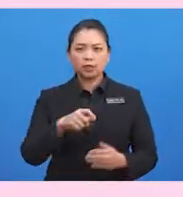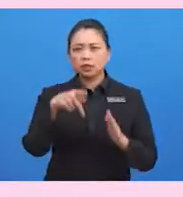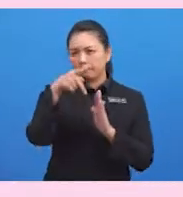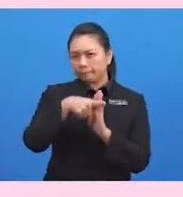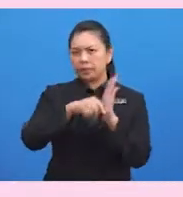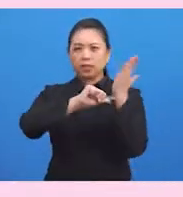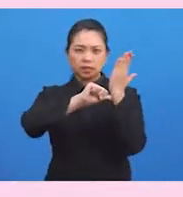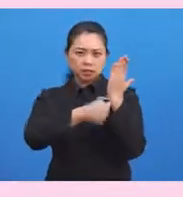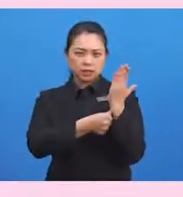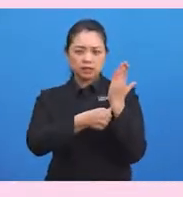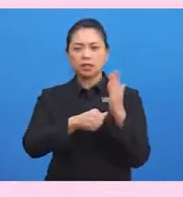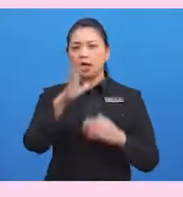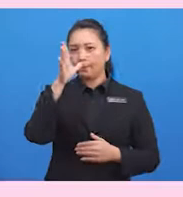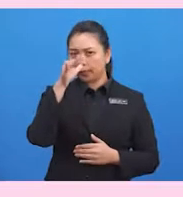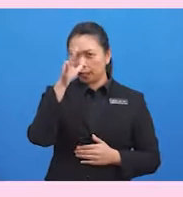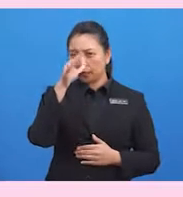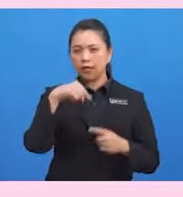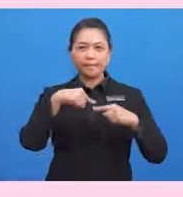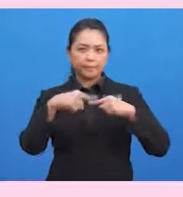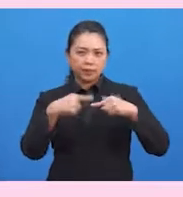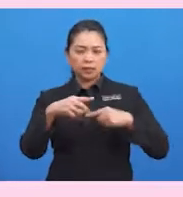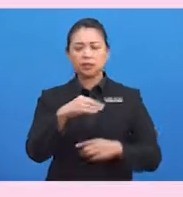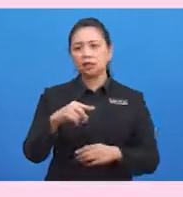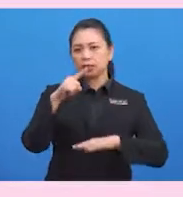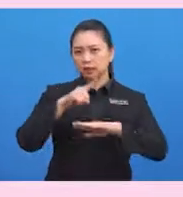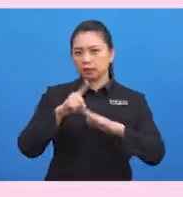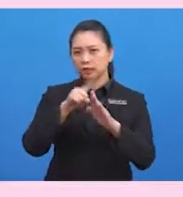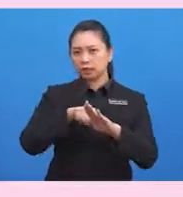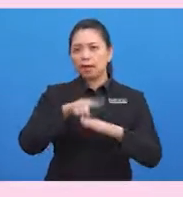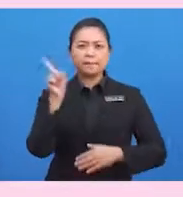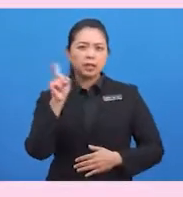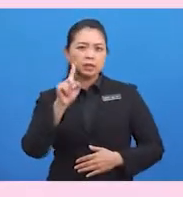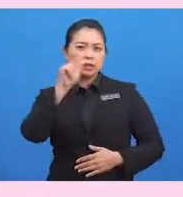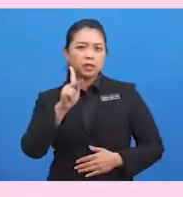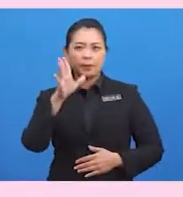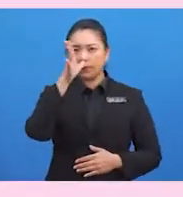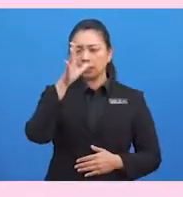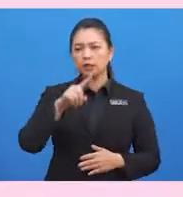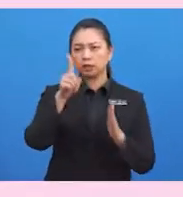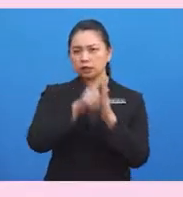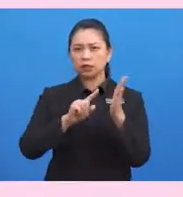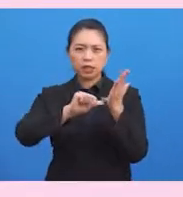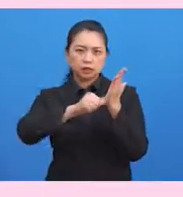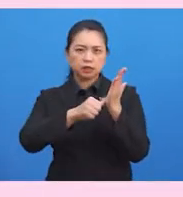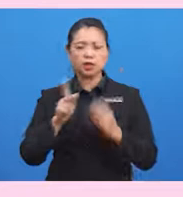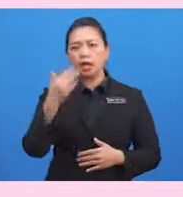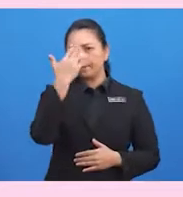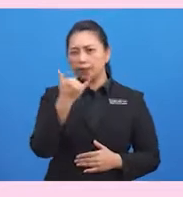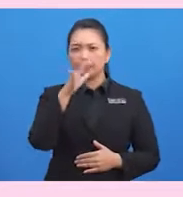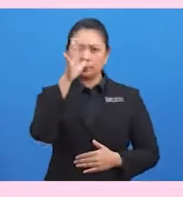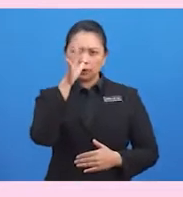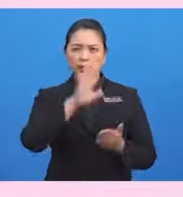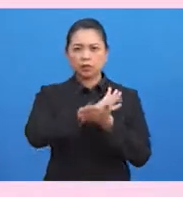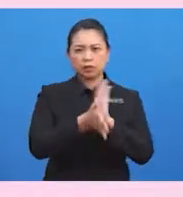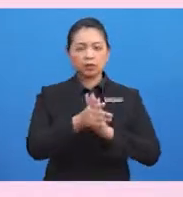kamera ke pilek dan dimanakah melakukan diasaskan Mengapa melakukan menjadi